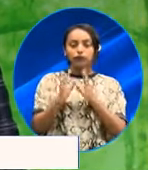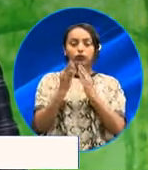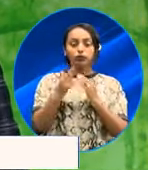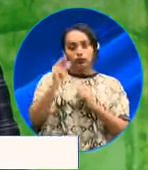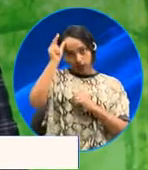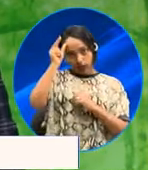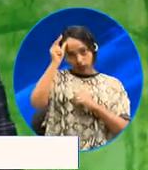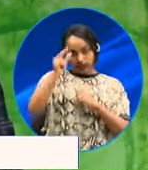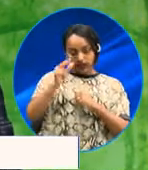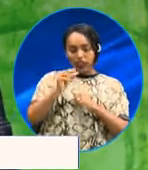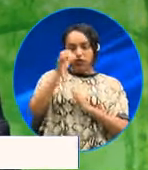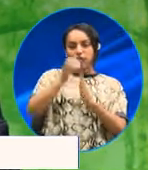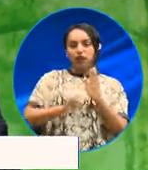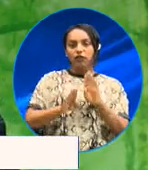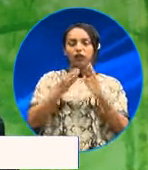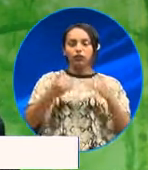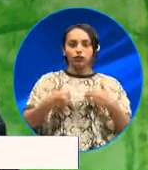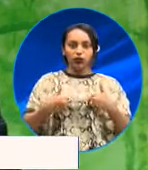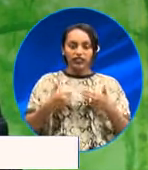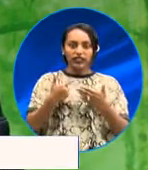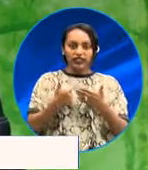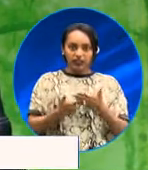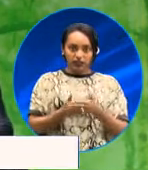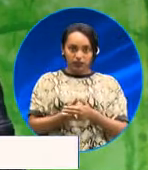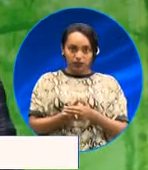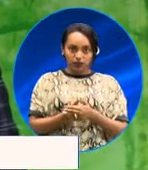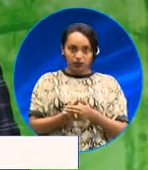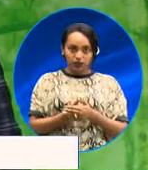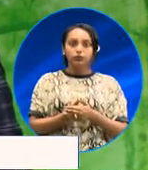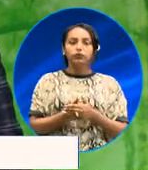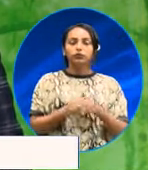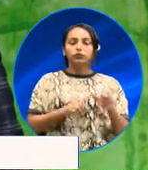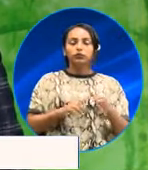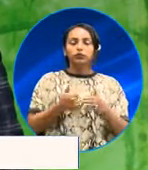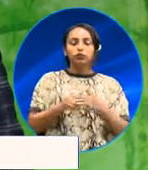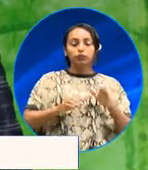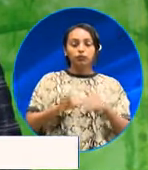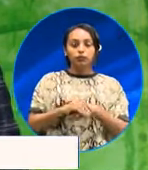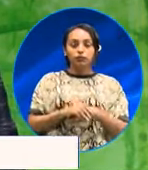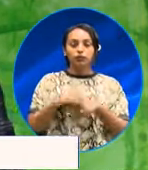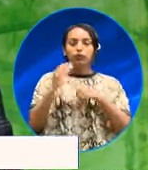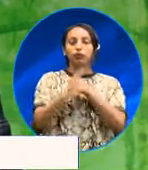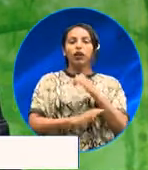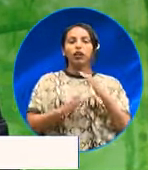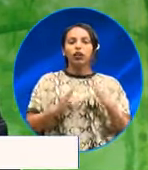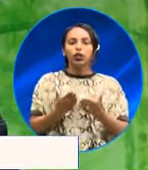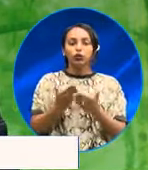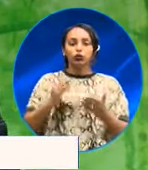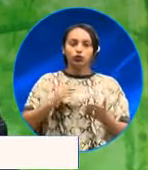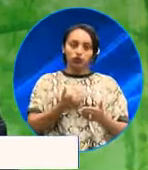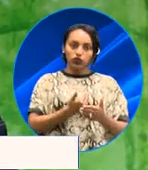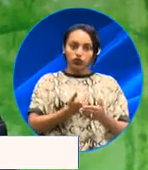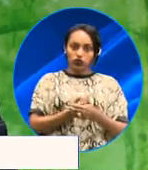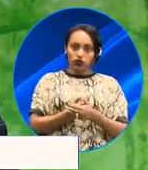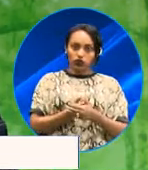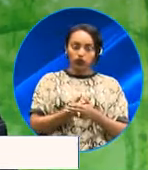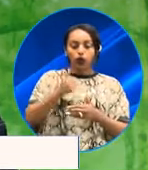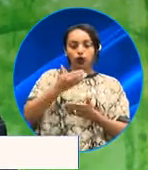ደግሞ ባህል ምዕራፍ ተከፍቷል። ይህንን ባህል የበለጠ በማጠናከር በሀገራዊ ጉዳዮቻችን፣